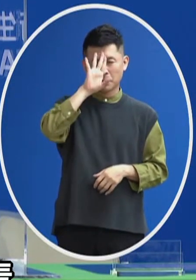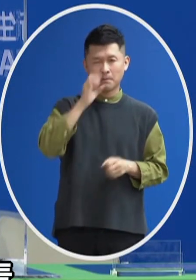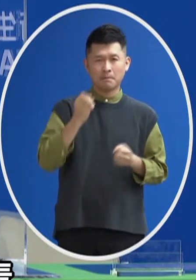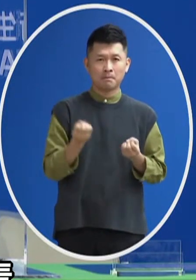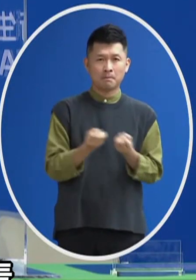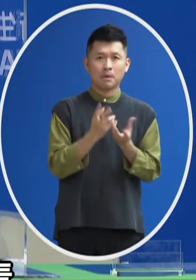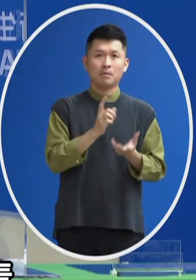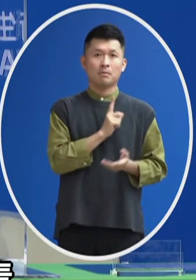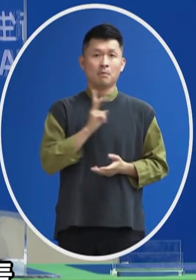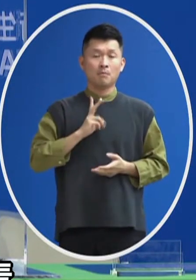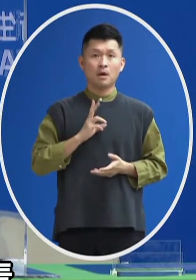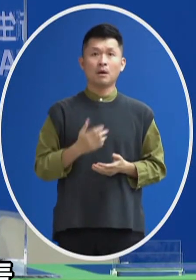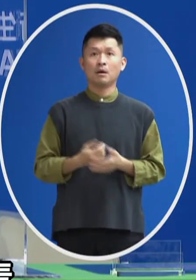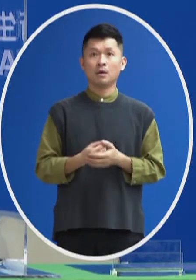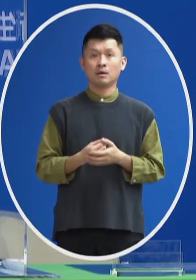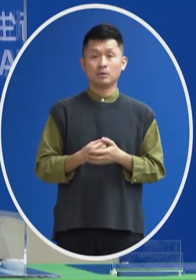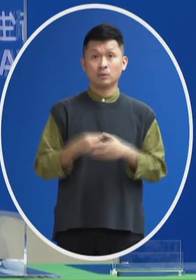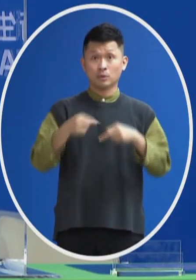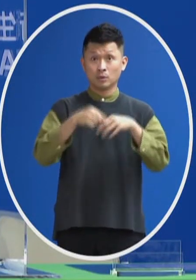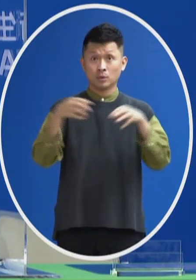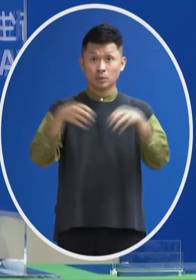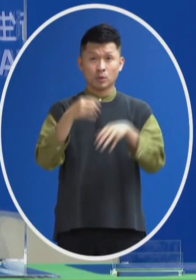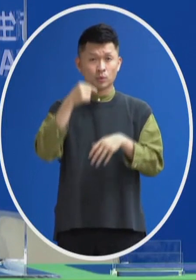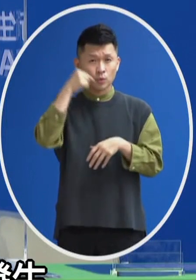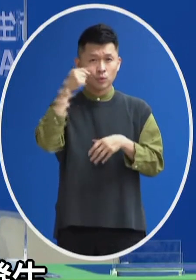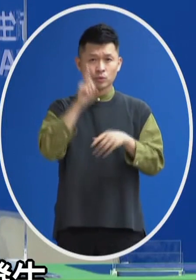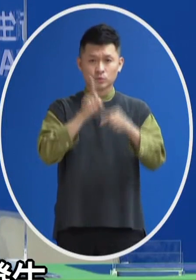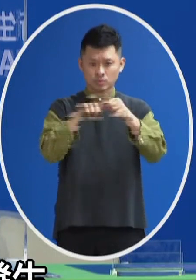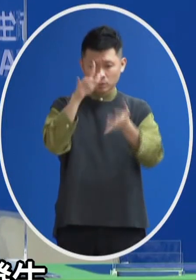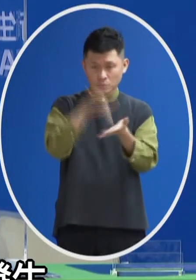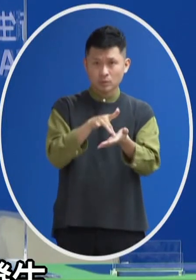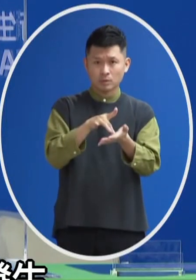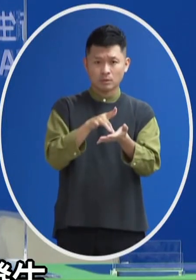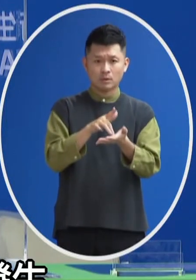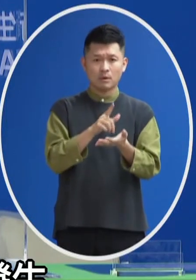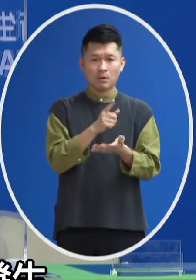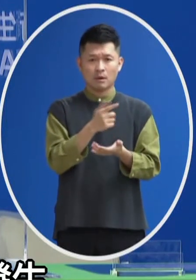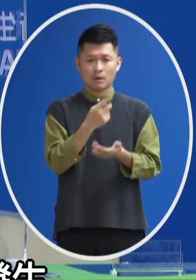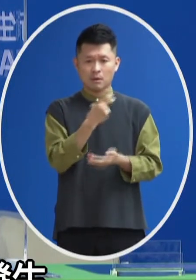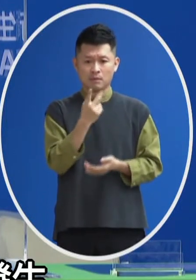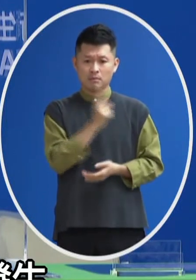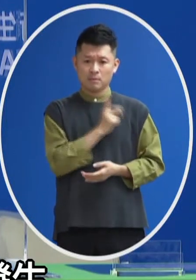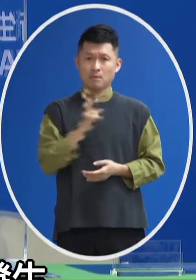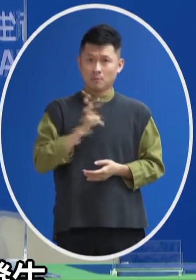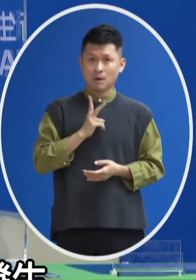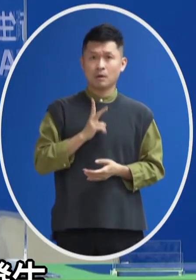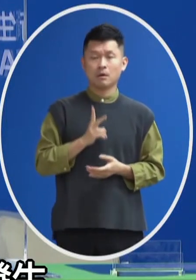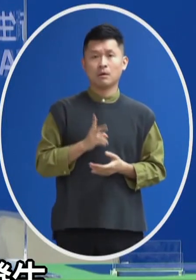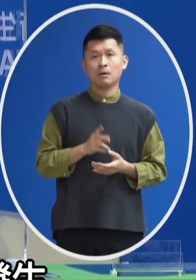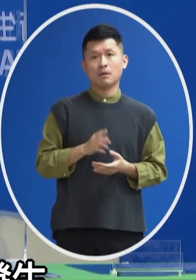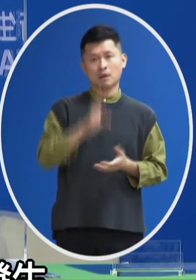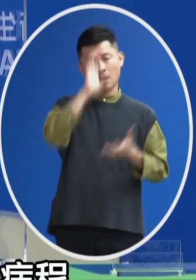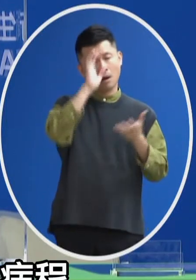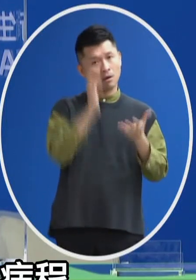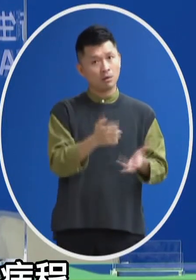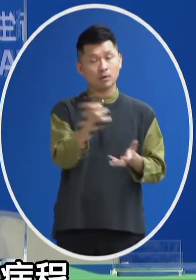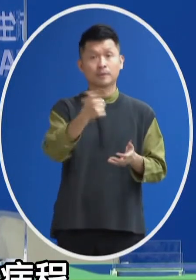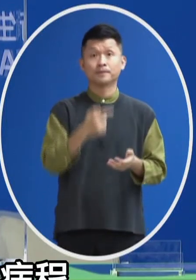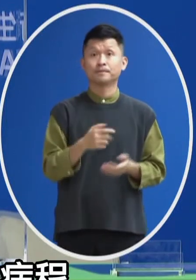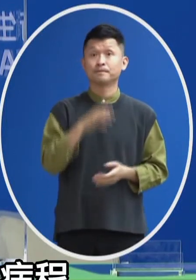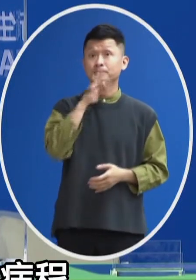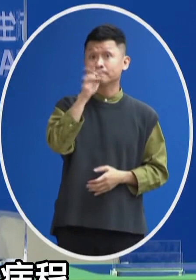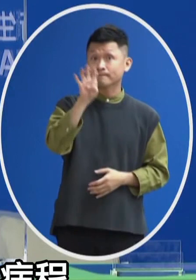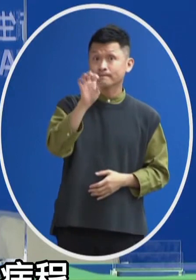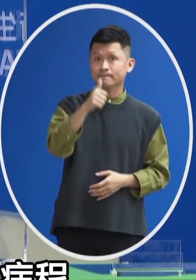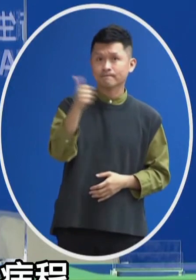合并这个酮酸中毒这样的一个急症，同时两种情形一起来发生，所以这位40多岁